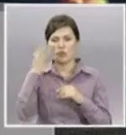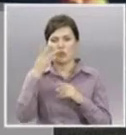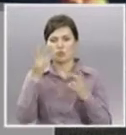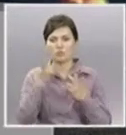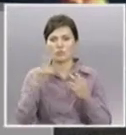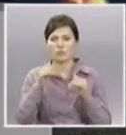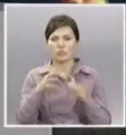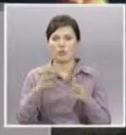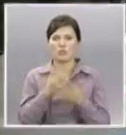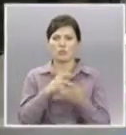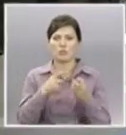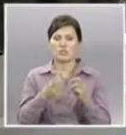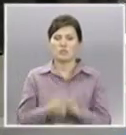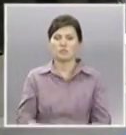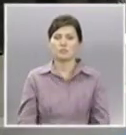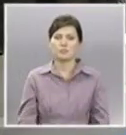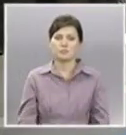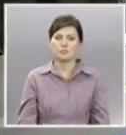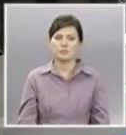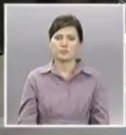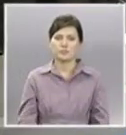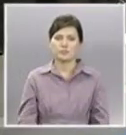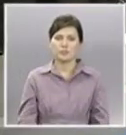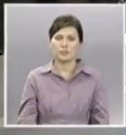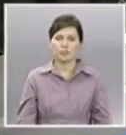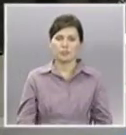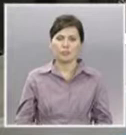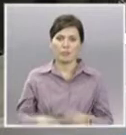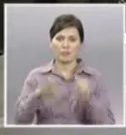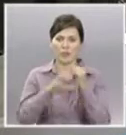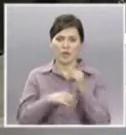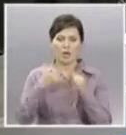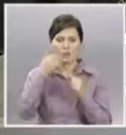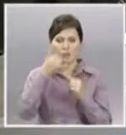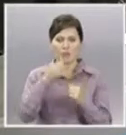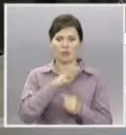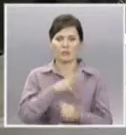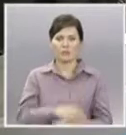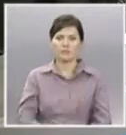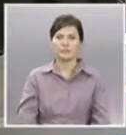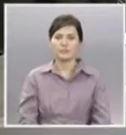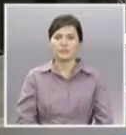шешім қабылдайық деген мәселе. Рахмет, хабарымыз тамамдалып қалды. Соңғы қоңырауды қабылдау үлгерсек, кеш